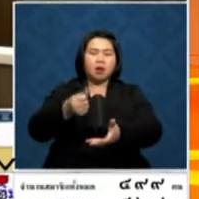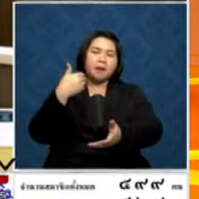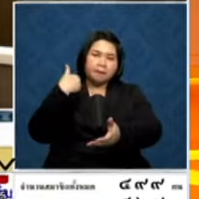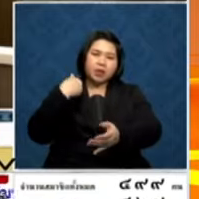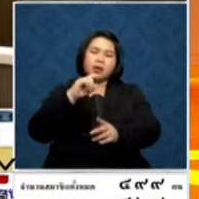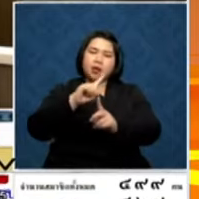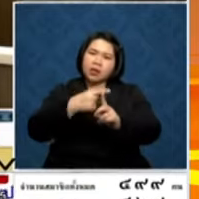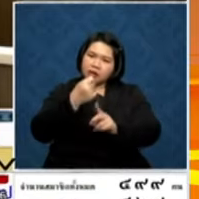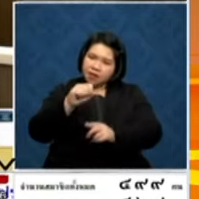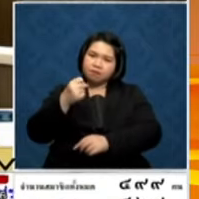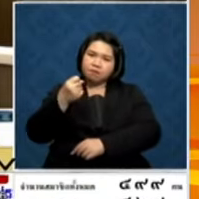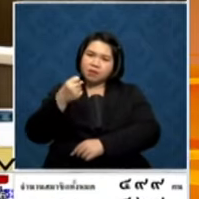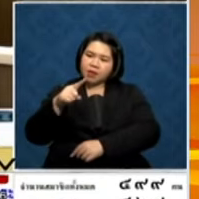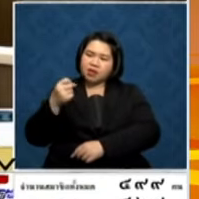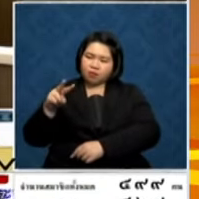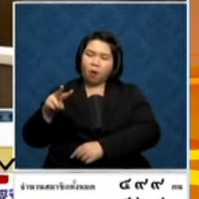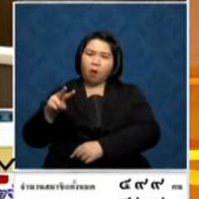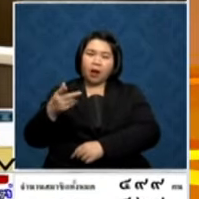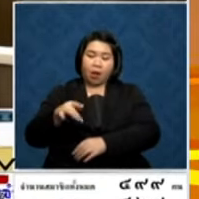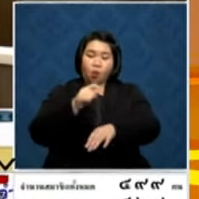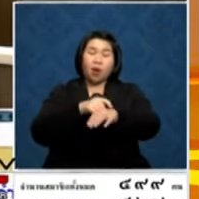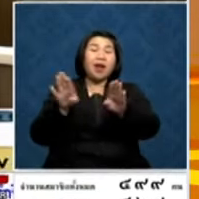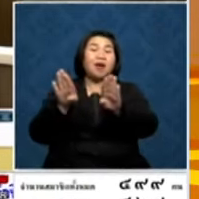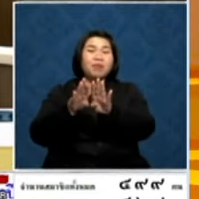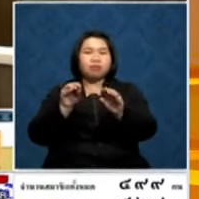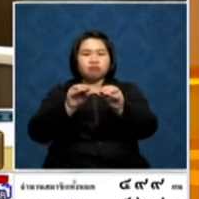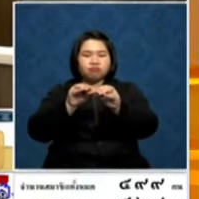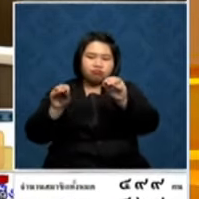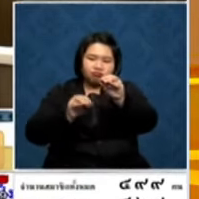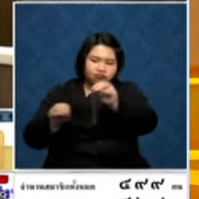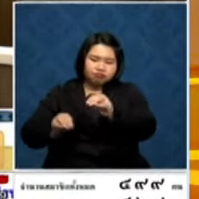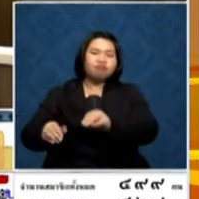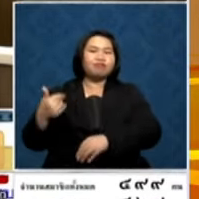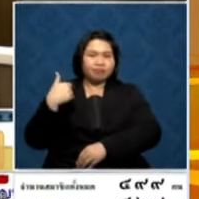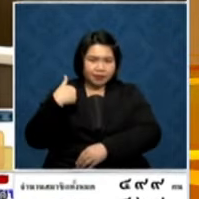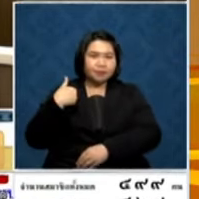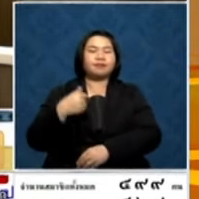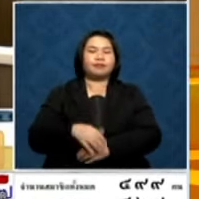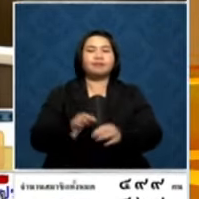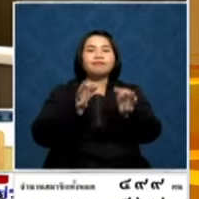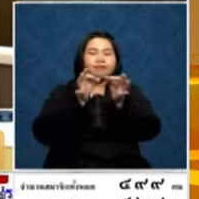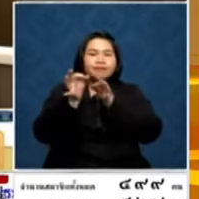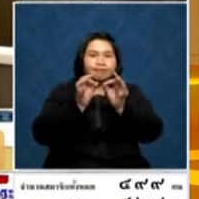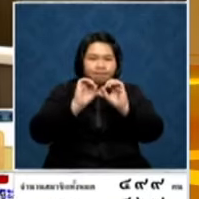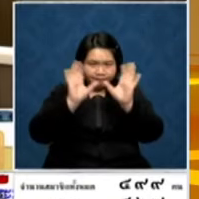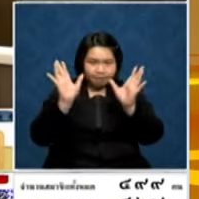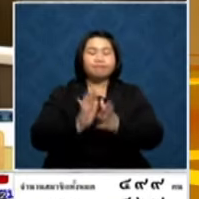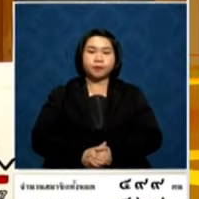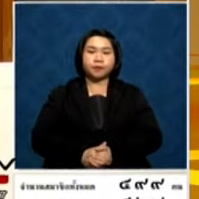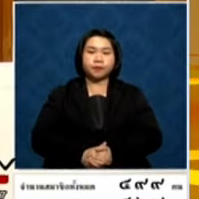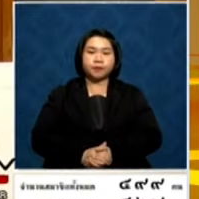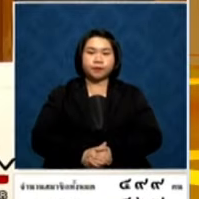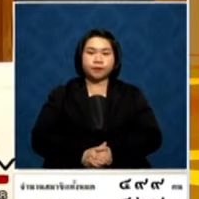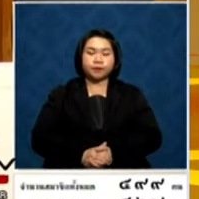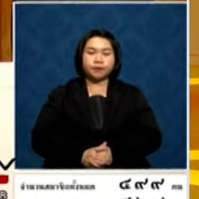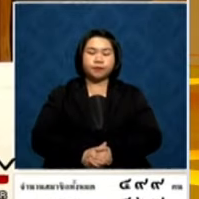ตัวไอ้ตอนนี้คือแอปทางรัฐค่ะลงไปยืนยันตัวตนถูกมั้ยค่ะตกลงร้านค้าจะยังไม่ใช่ 1สิงหาคมค่ะเดี๋ยว